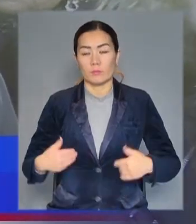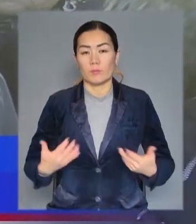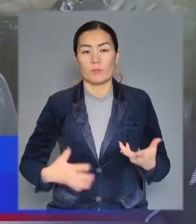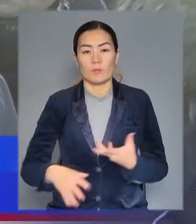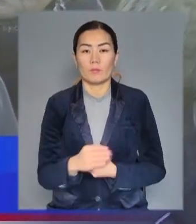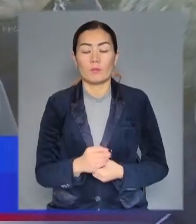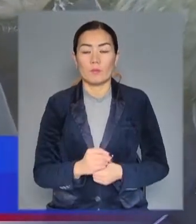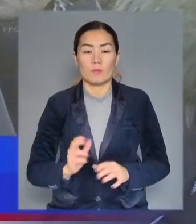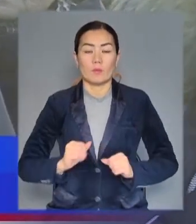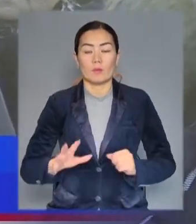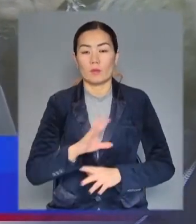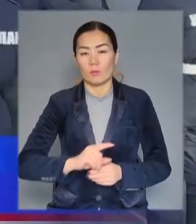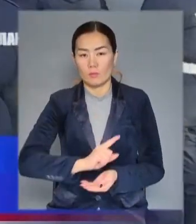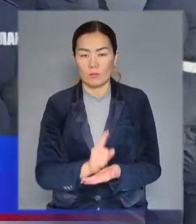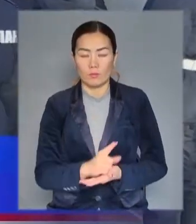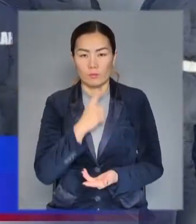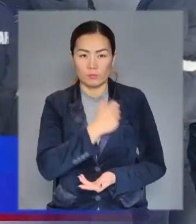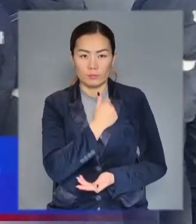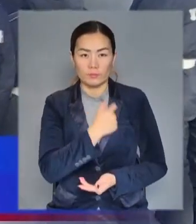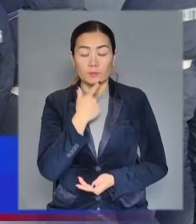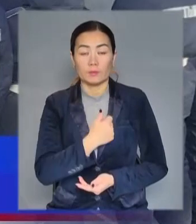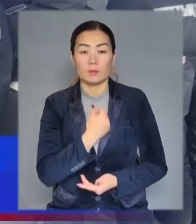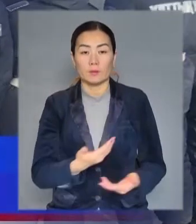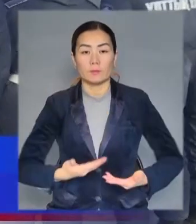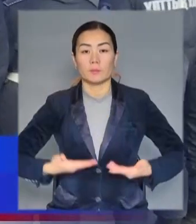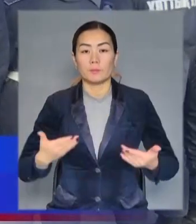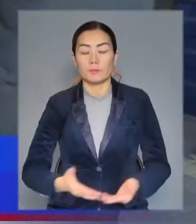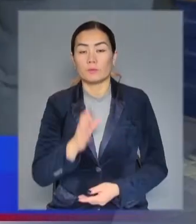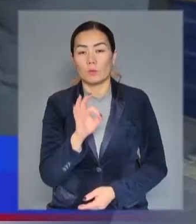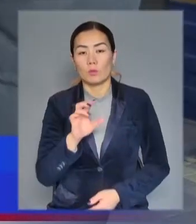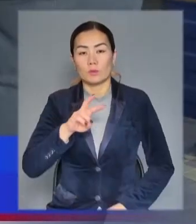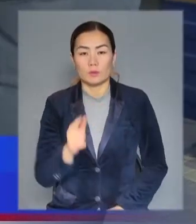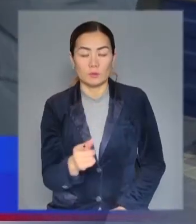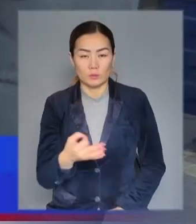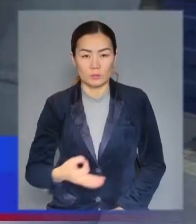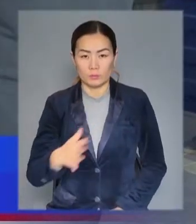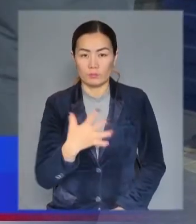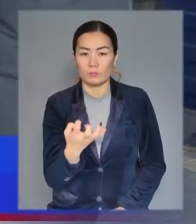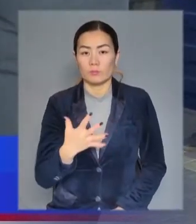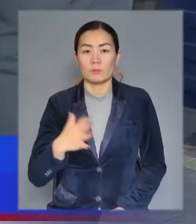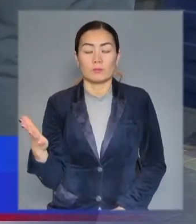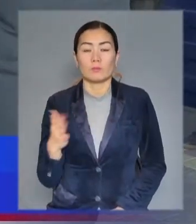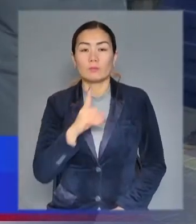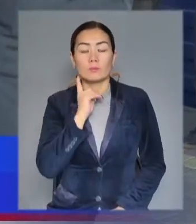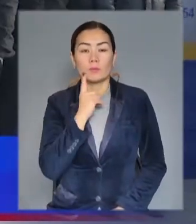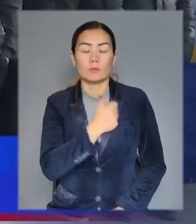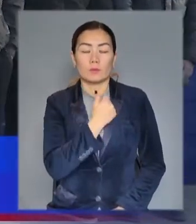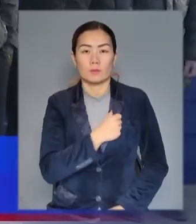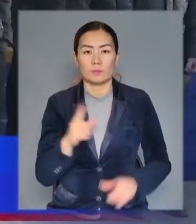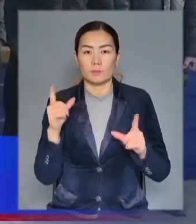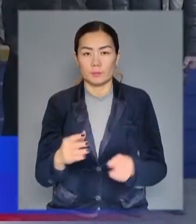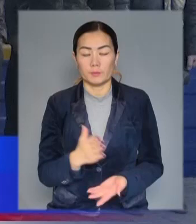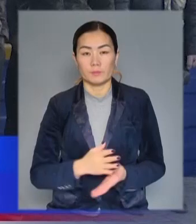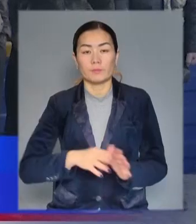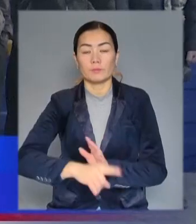тілекшіміз, аман есен барып отанын қорғап келуге. Биыл әскери шақырылымның күзгі науқанында облыстан 500-ге жуық жас әскерге